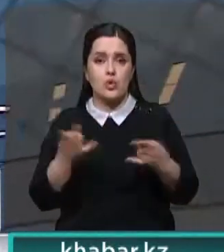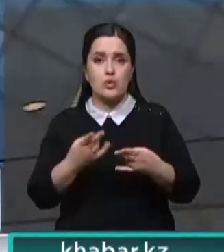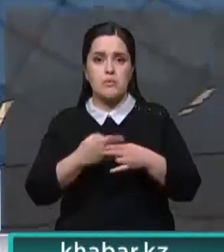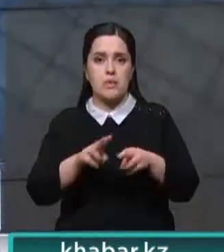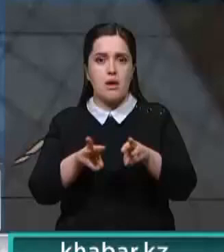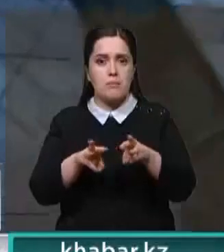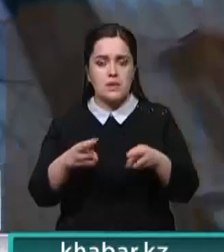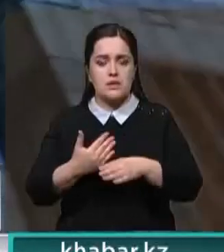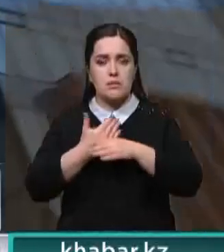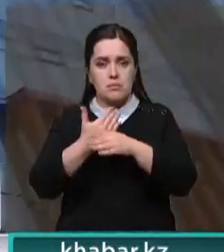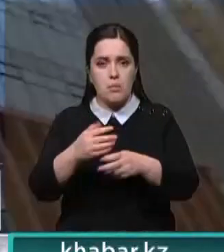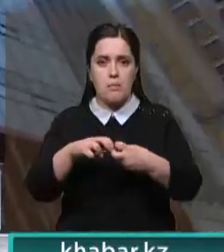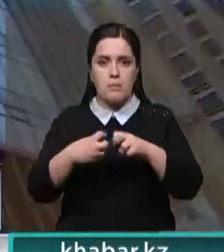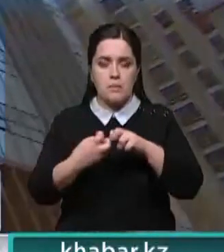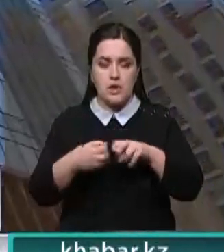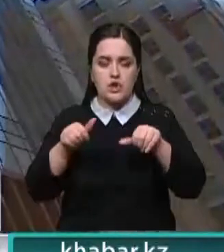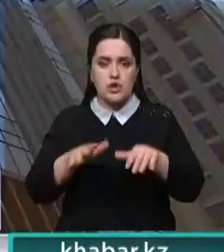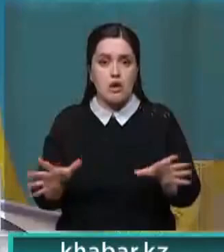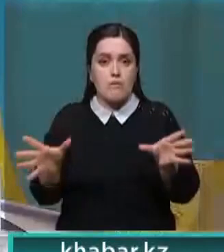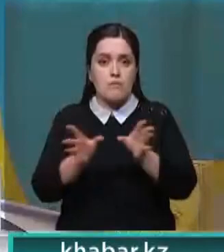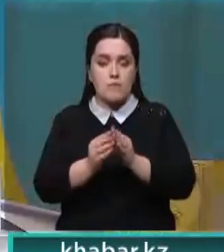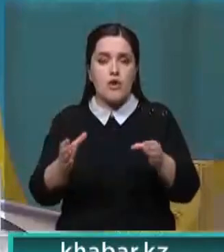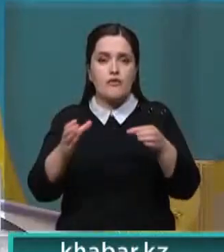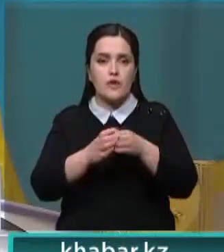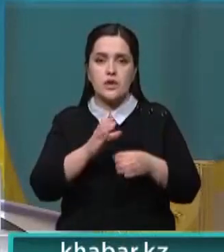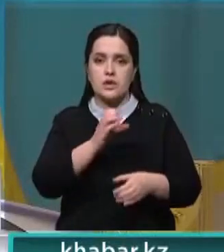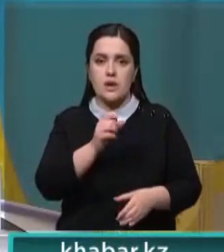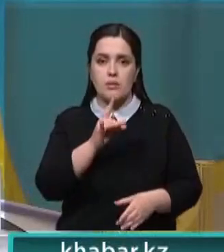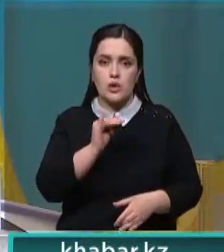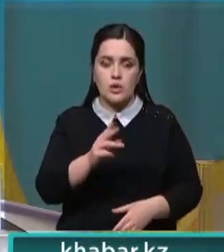кабинет министров совместно с фондом «Самрук Казына».